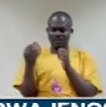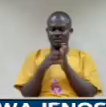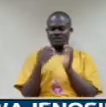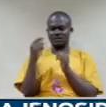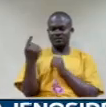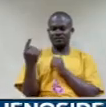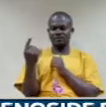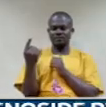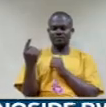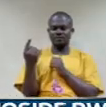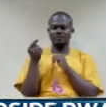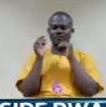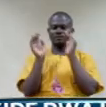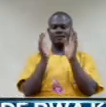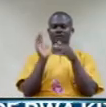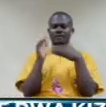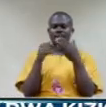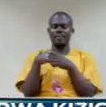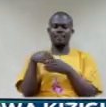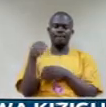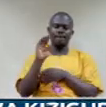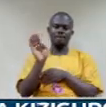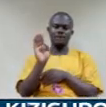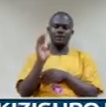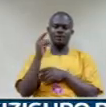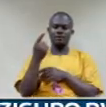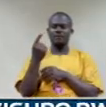16.1 ugereranyije na miliyari